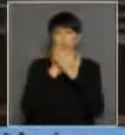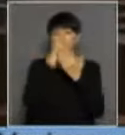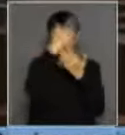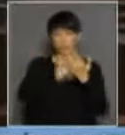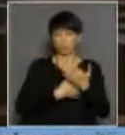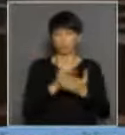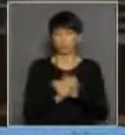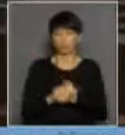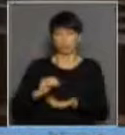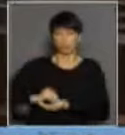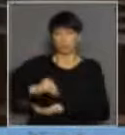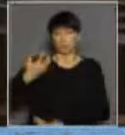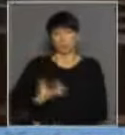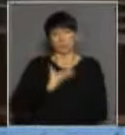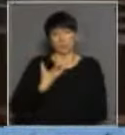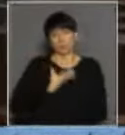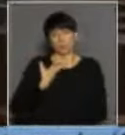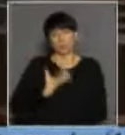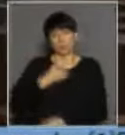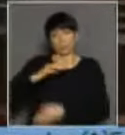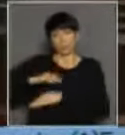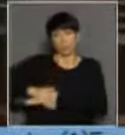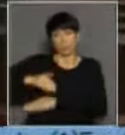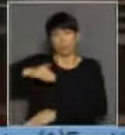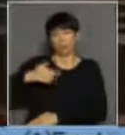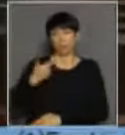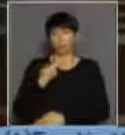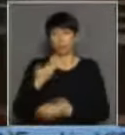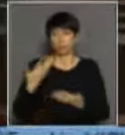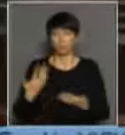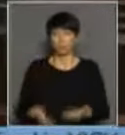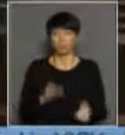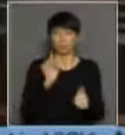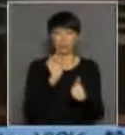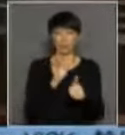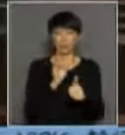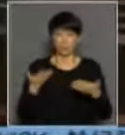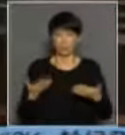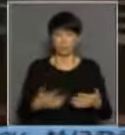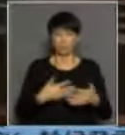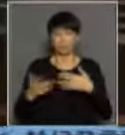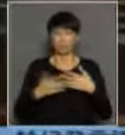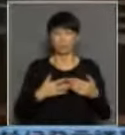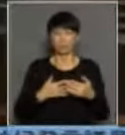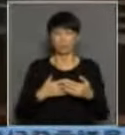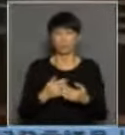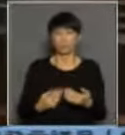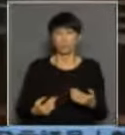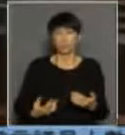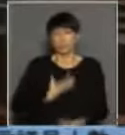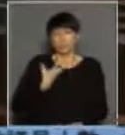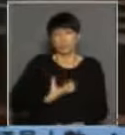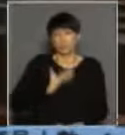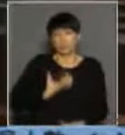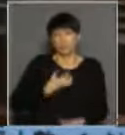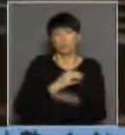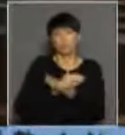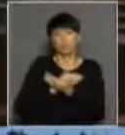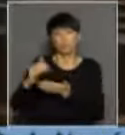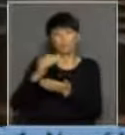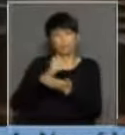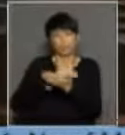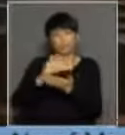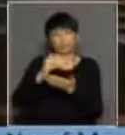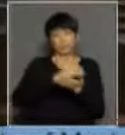谷埋埋好多氣喺裏邊。咁今次正好利用呢件事咧，係將個氣散出嚟，馬上亡羊補牢，呢個先就係方